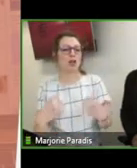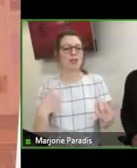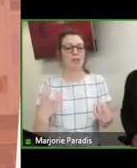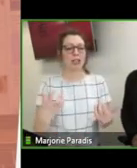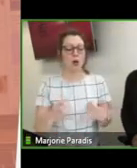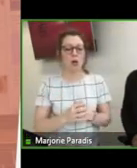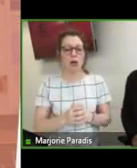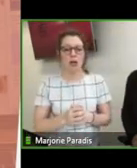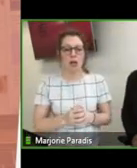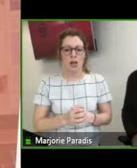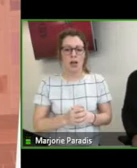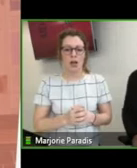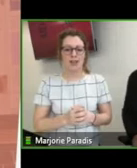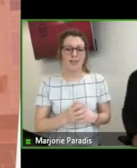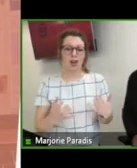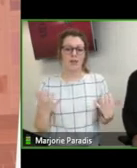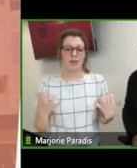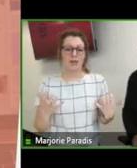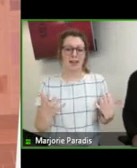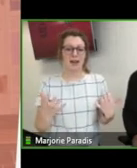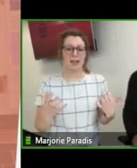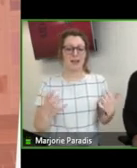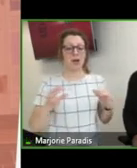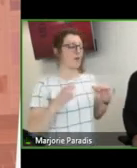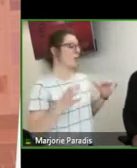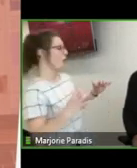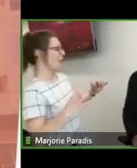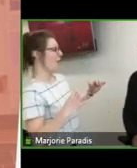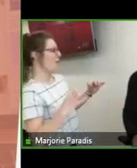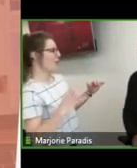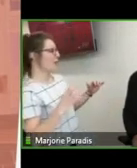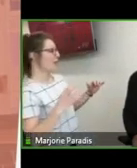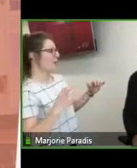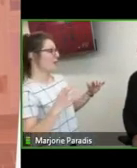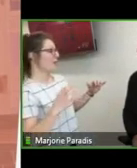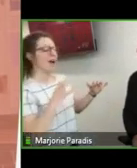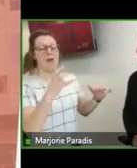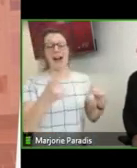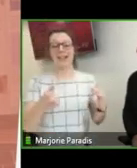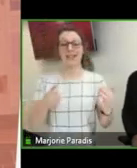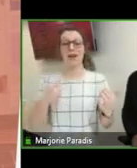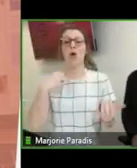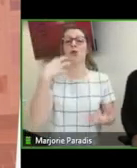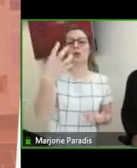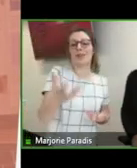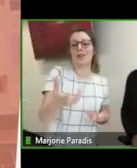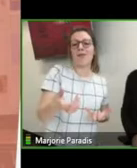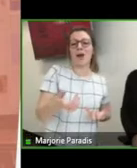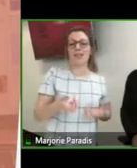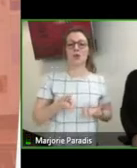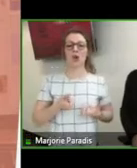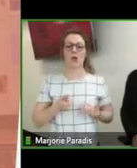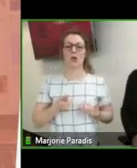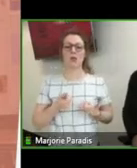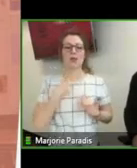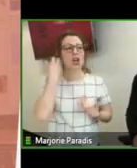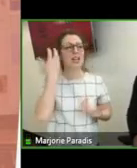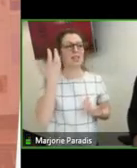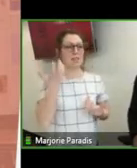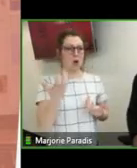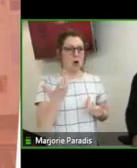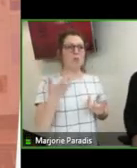ou encore chambre d'écho qui revient finalement à dire qu'on va, avoir accès ou on va nous envoyer du contenu